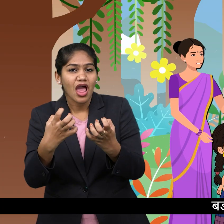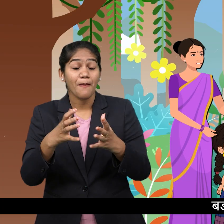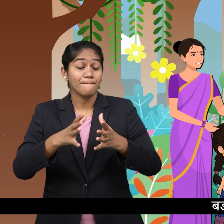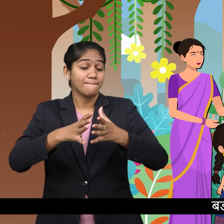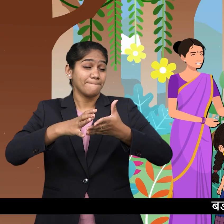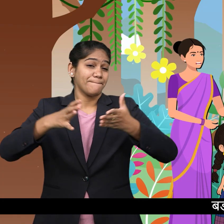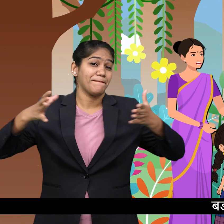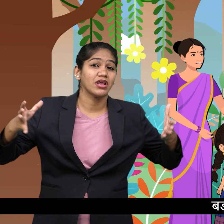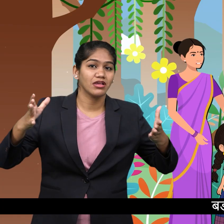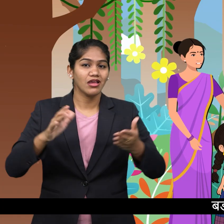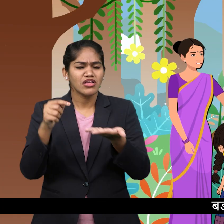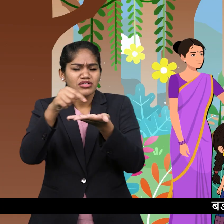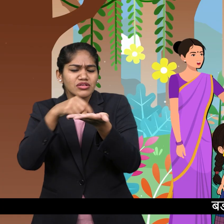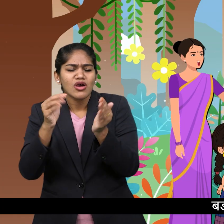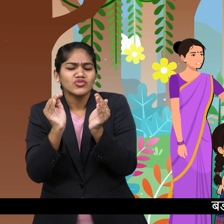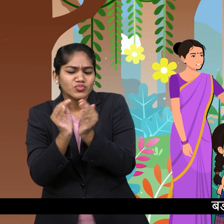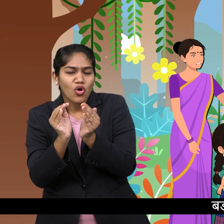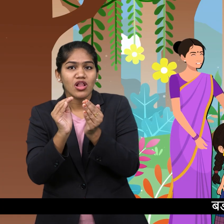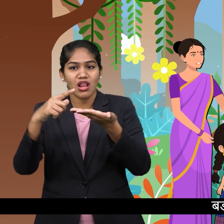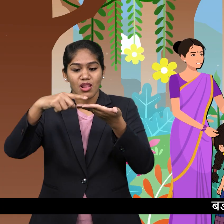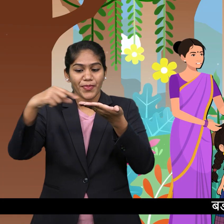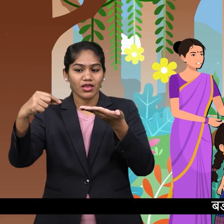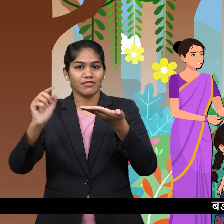बड़ा, छोटा, नोक।